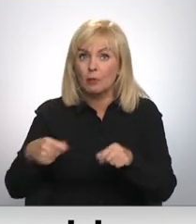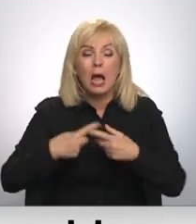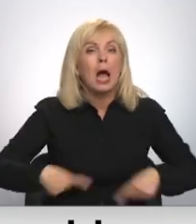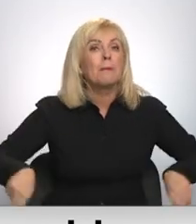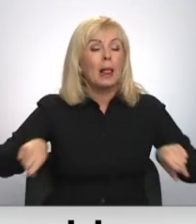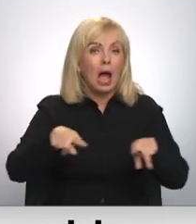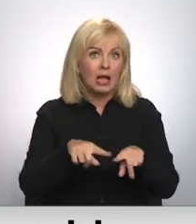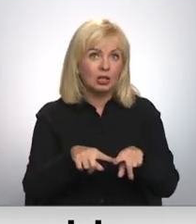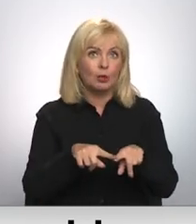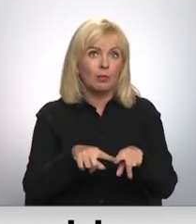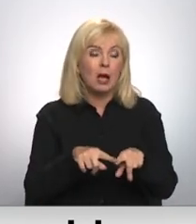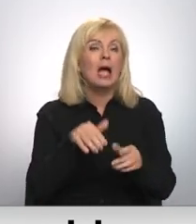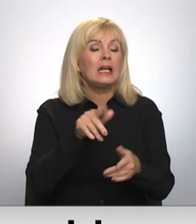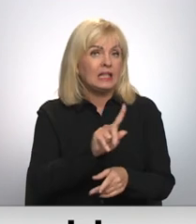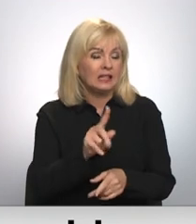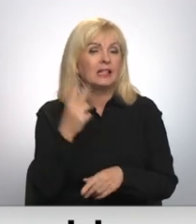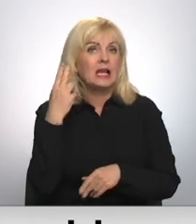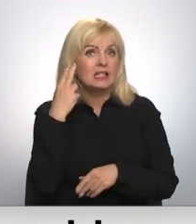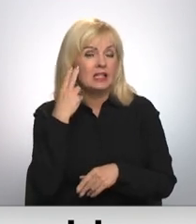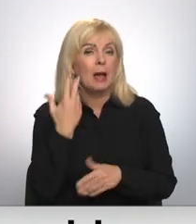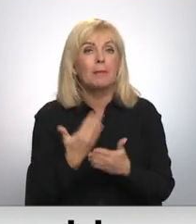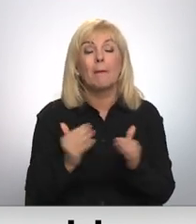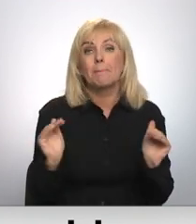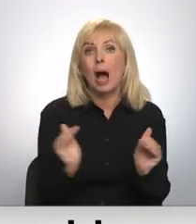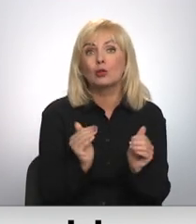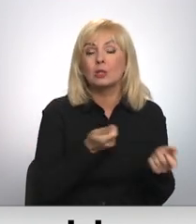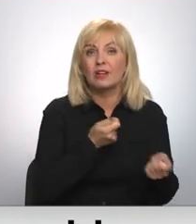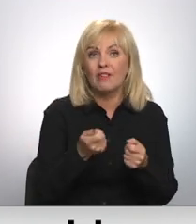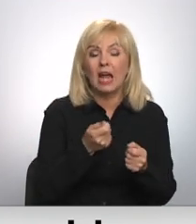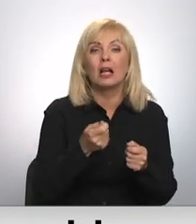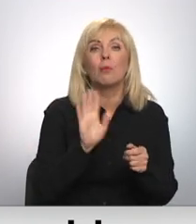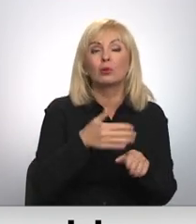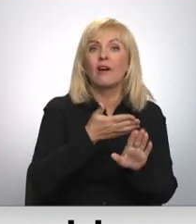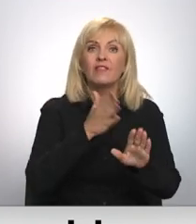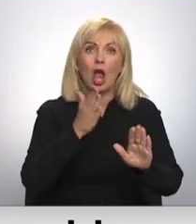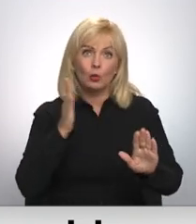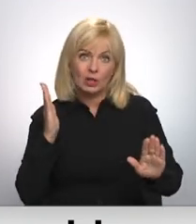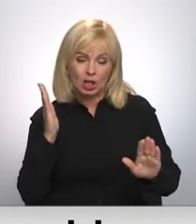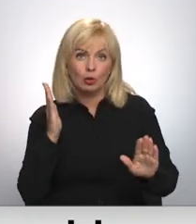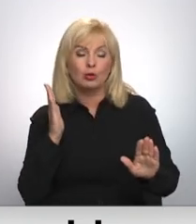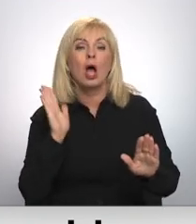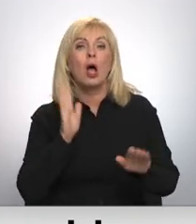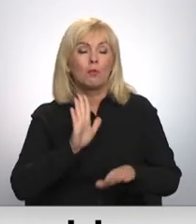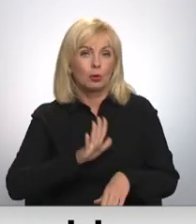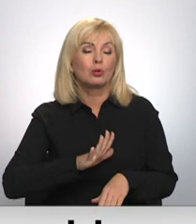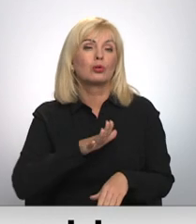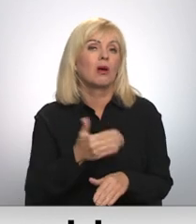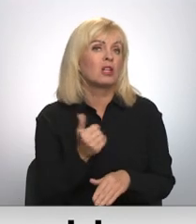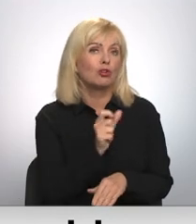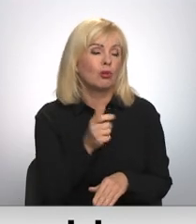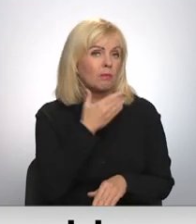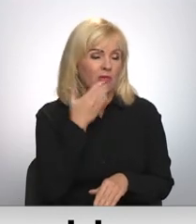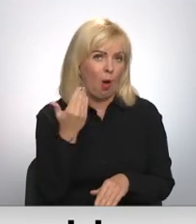platības. Pastāv risks, ka mazajos veikalos veidosies rindas un sastrēgumi, un tas šobrīd nebūtu nav